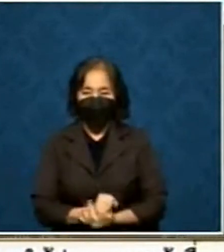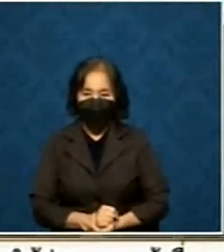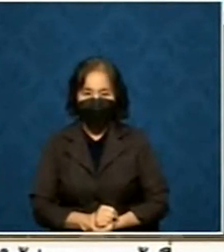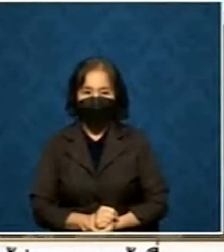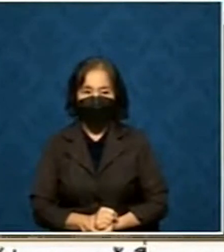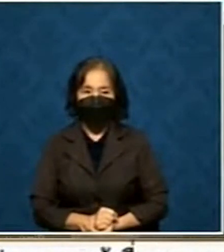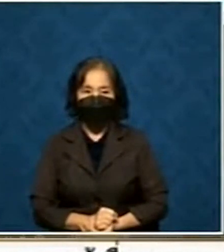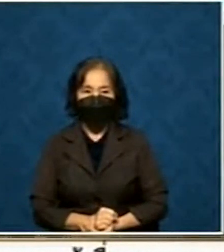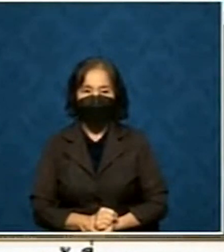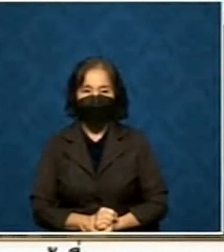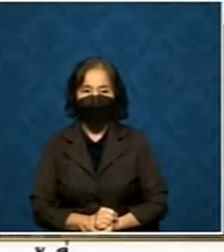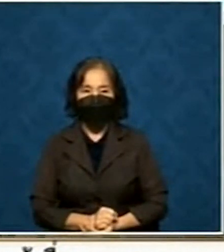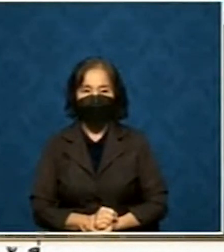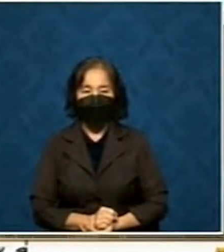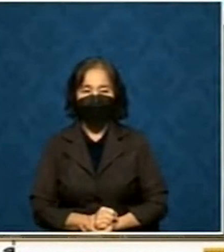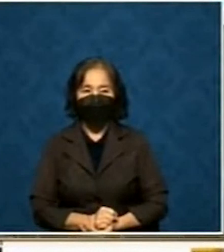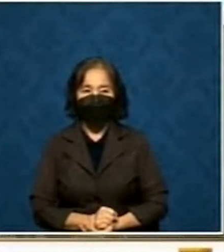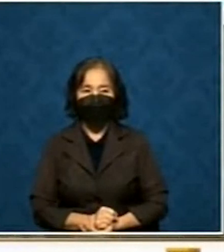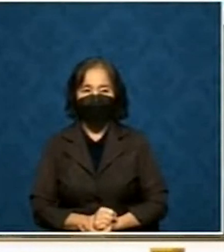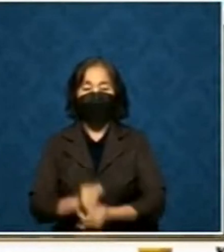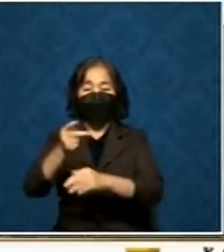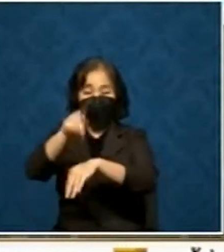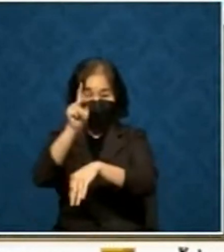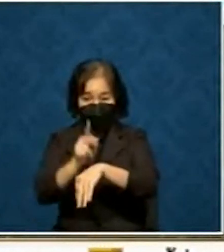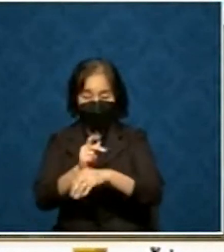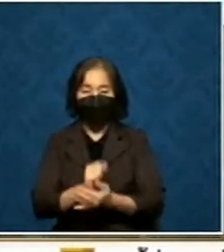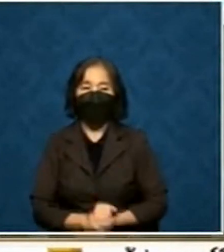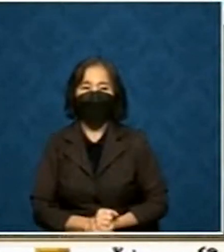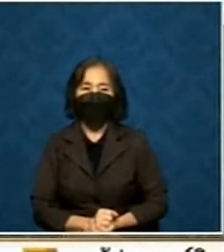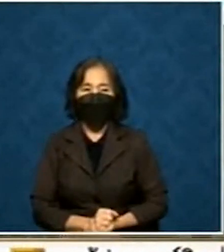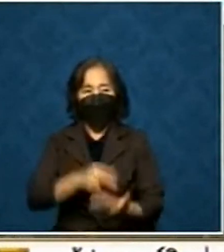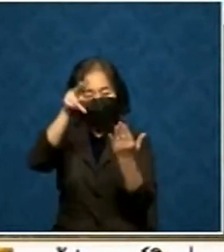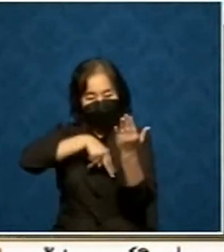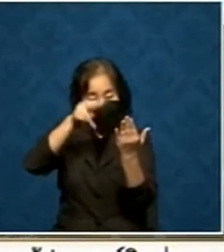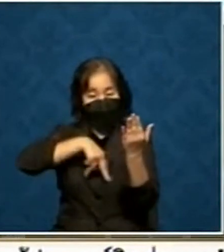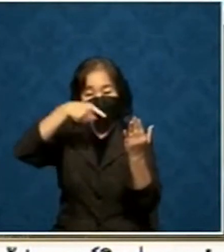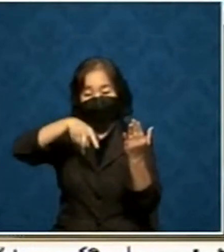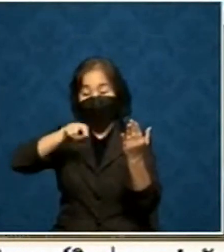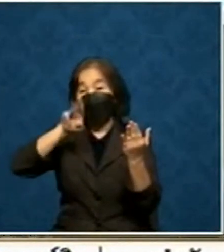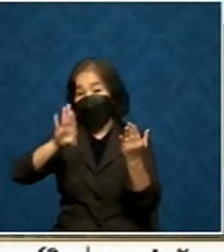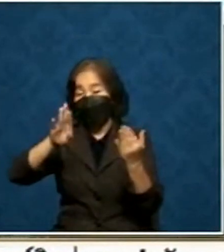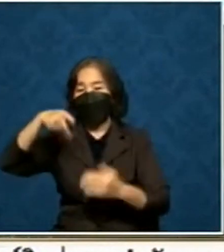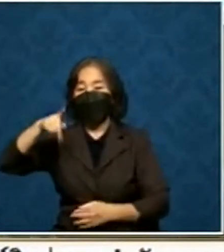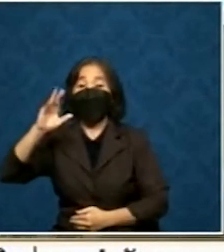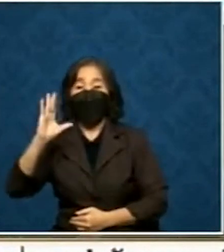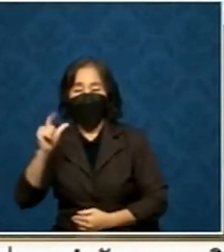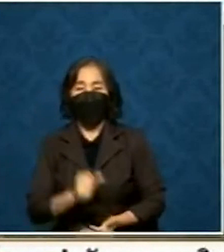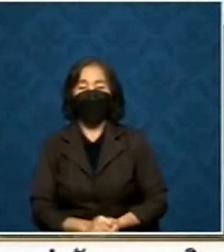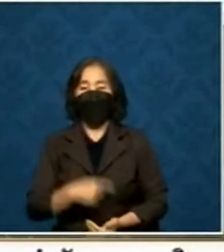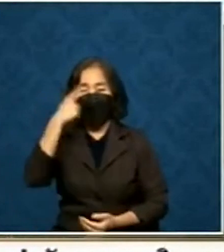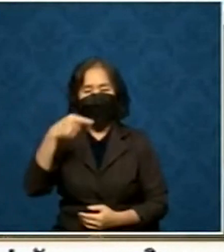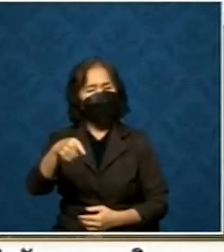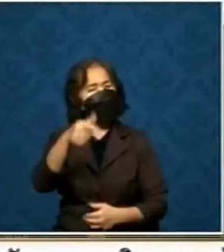รบใช้หายๆ ใบเพื่อนให้ยืมมาตนขอบค ที่ปร hesitationที่ได้ส้างปunctionทอลให้ตนสบายใจในการ